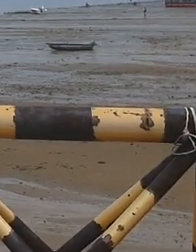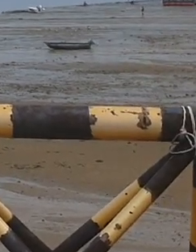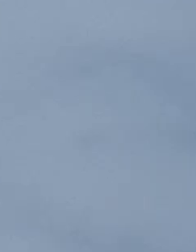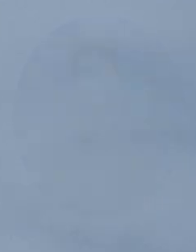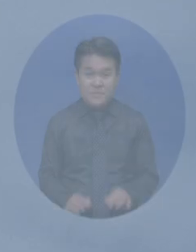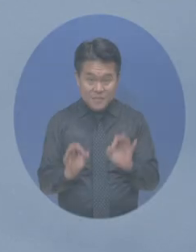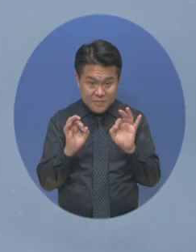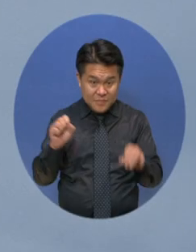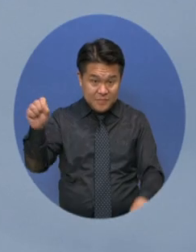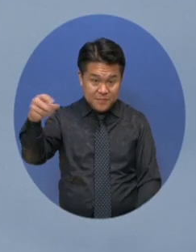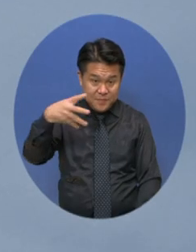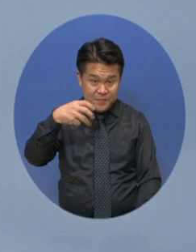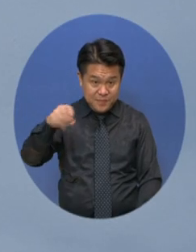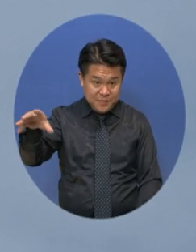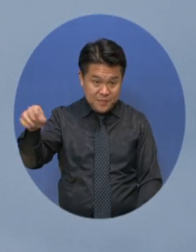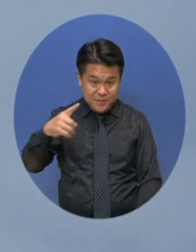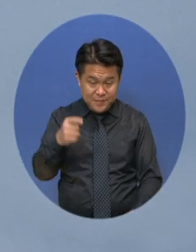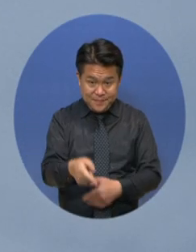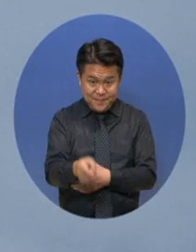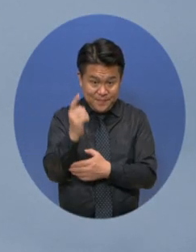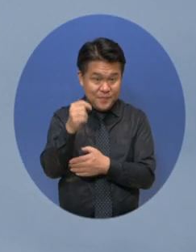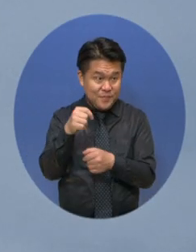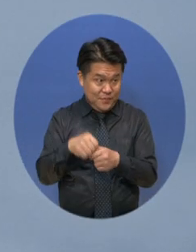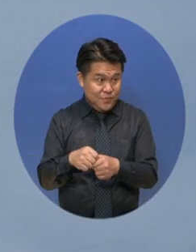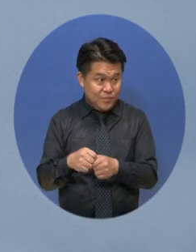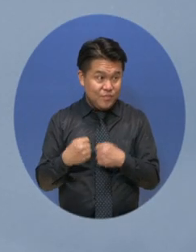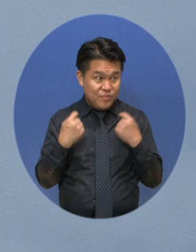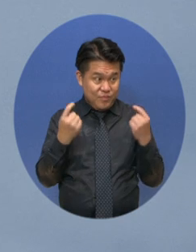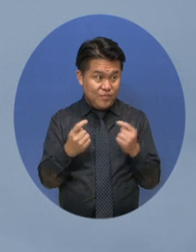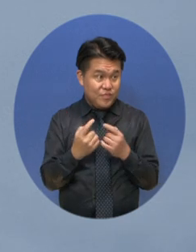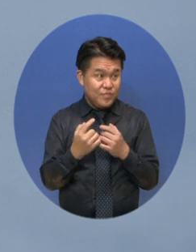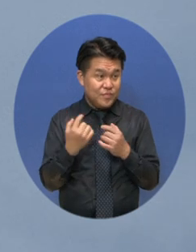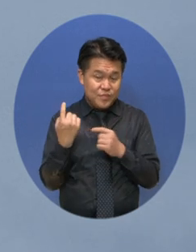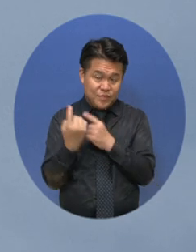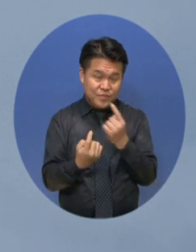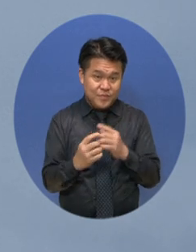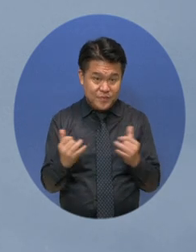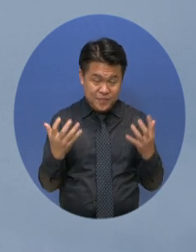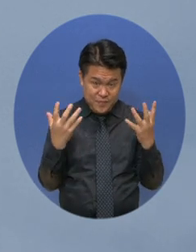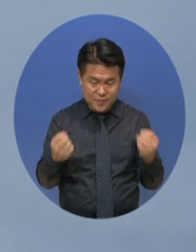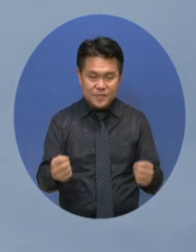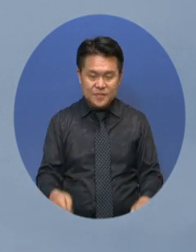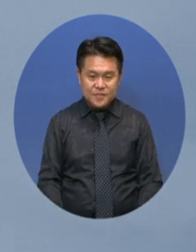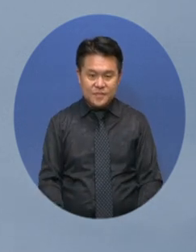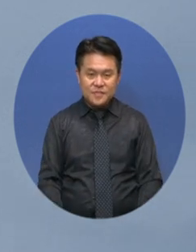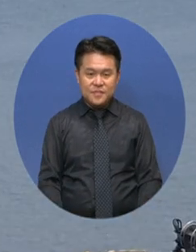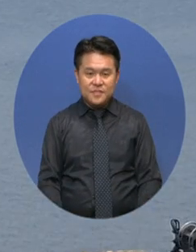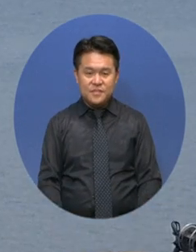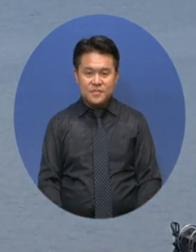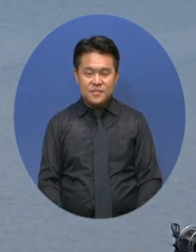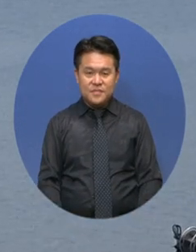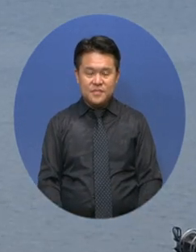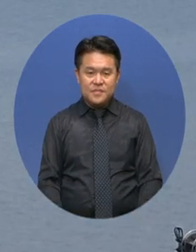이곳 등대는 낚시를 즐기기 위해 방문하는 관광객들이 많다고 합니다.